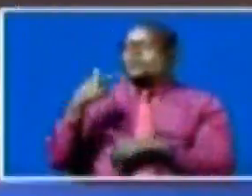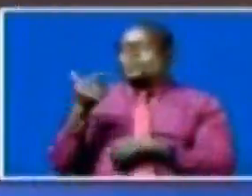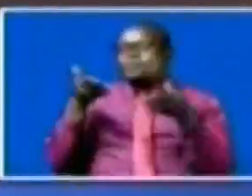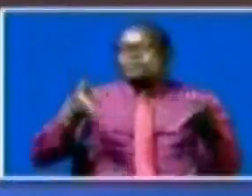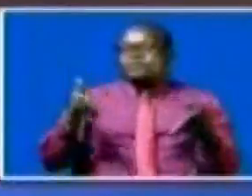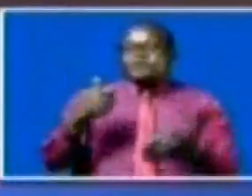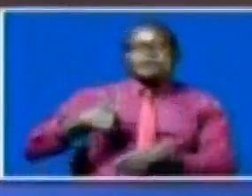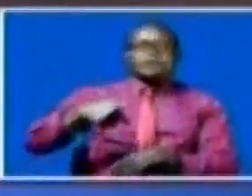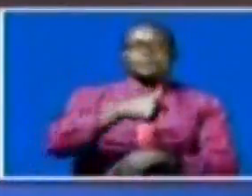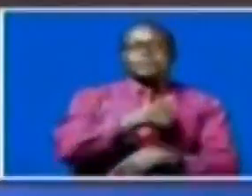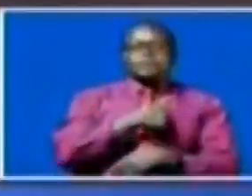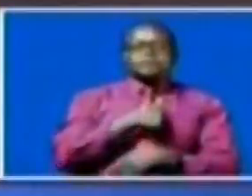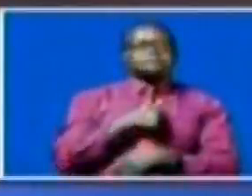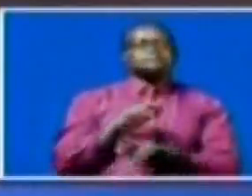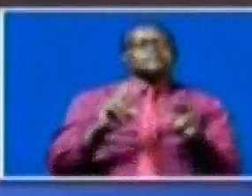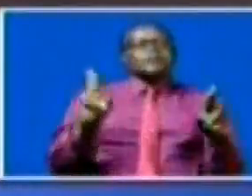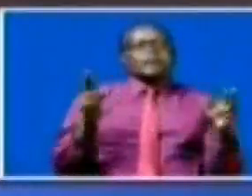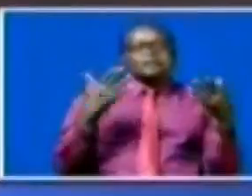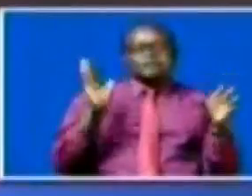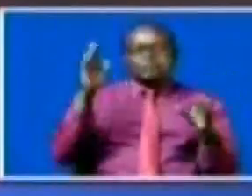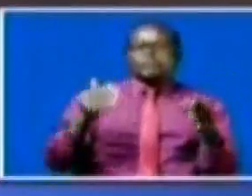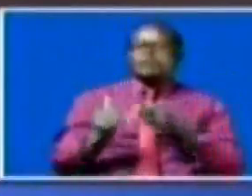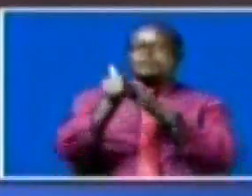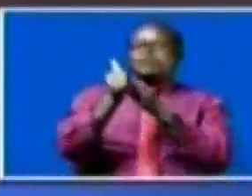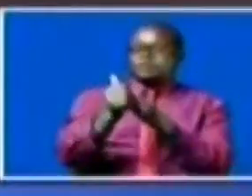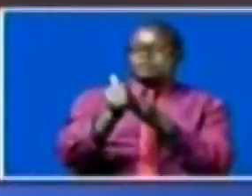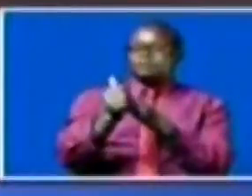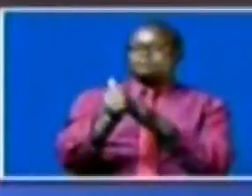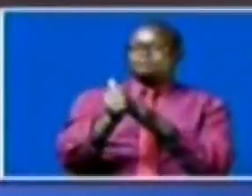Leo sisi hatuwezi pangwa, hata sisi tutawapanga leo.